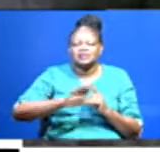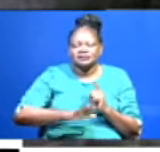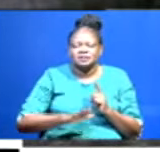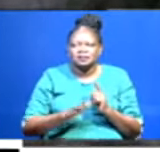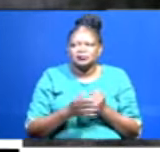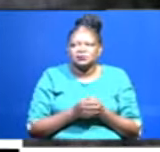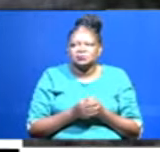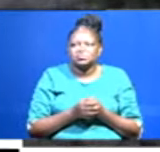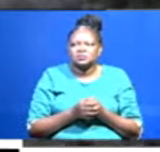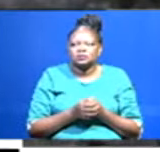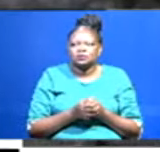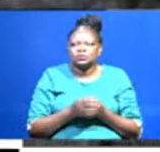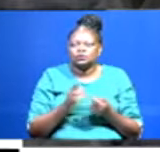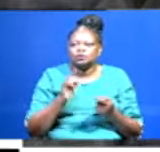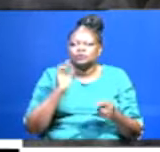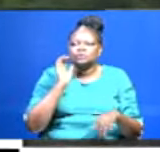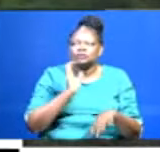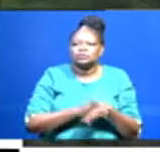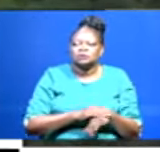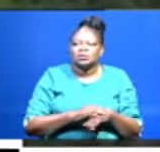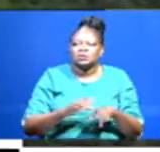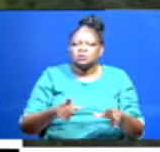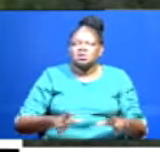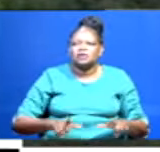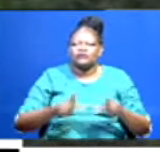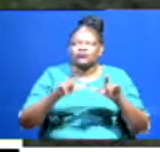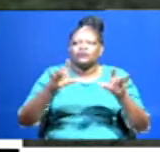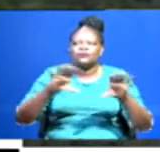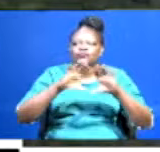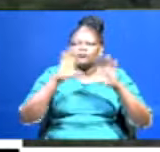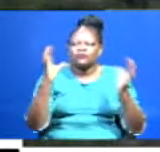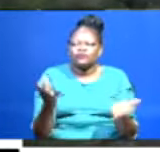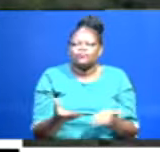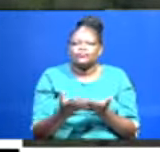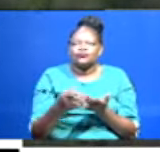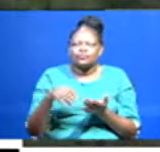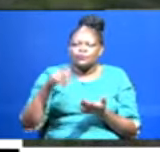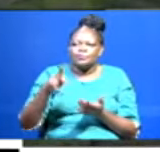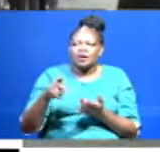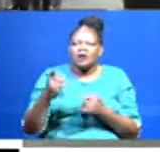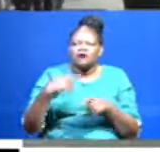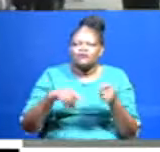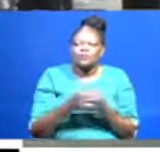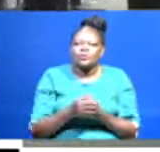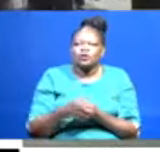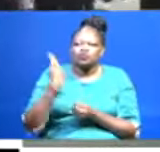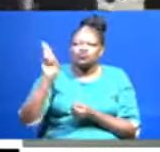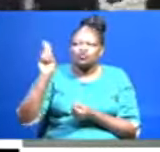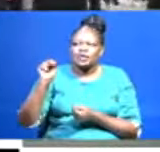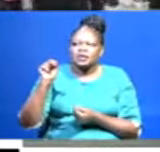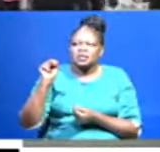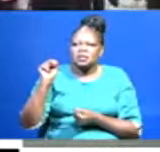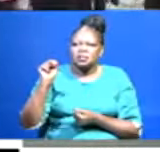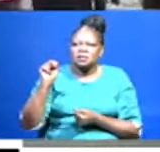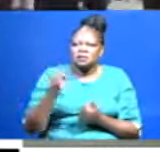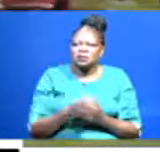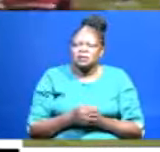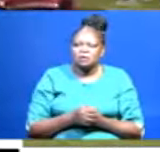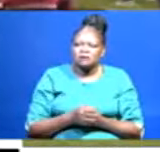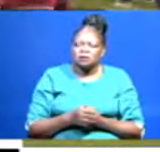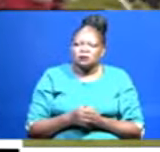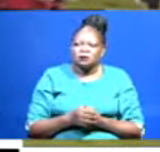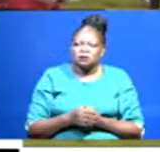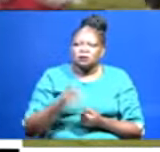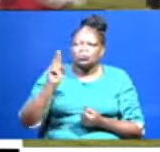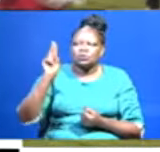Sichuan kupata cheti cha Global Geopark kutoka shirika la Umoja wa Mataifa la elimu, sayansi